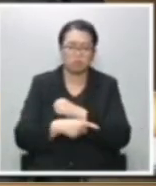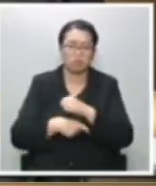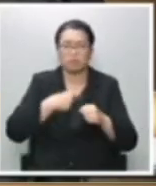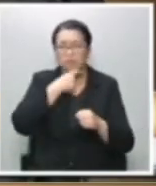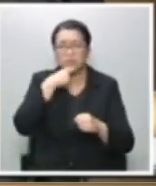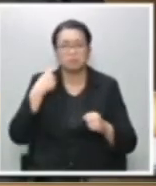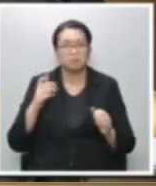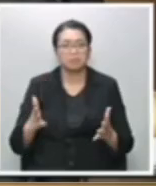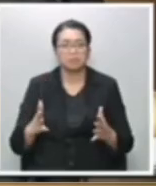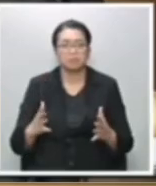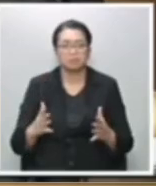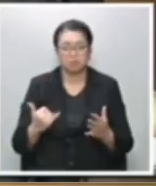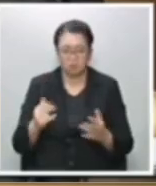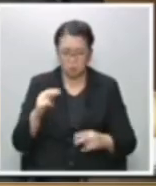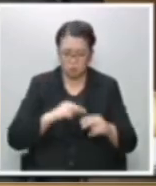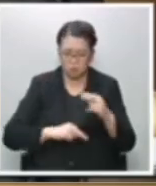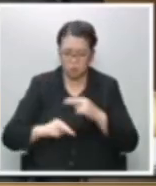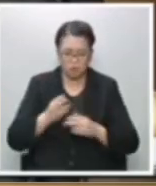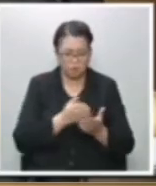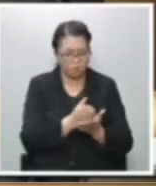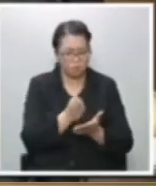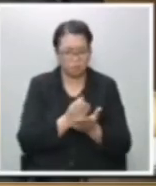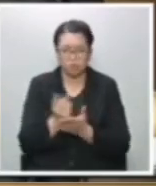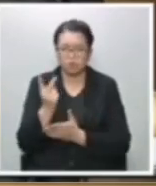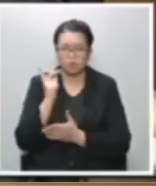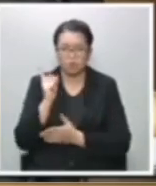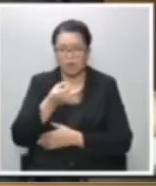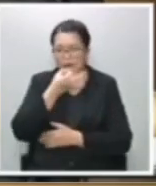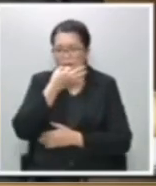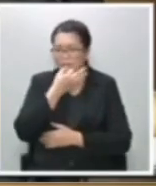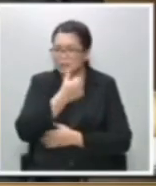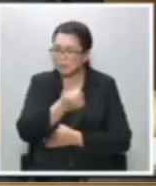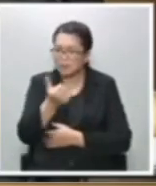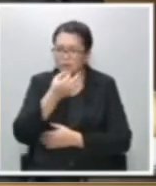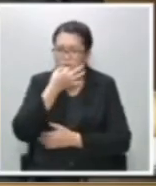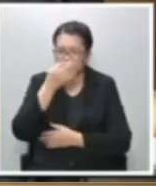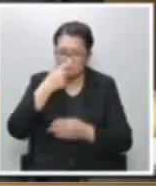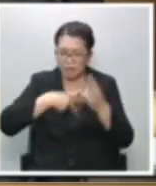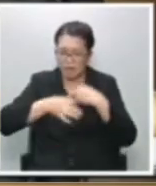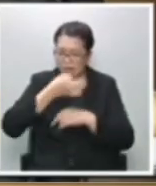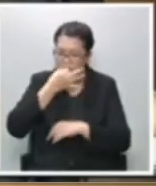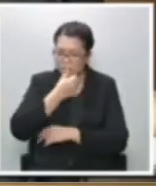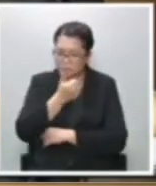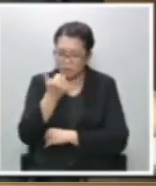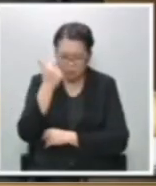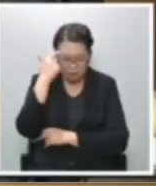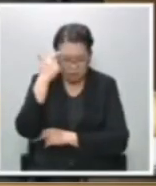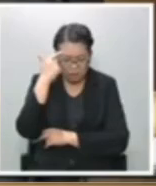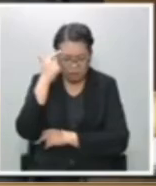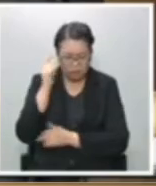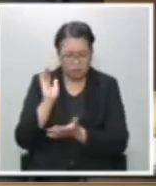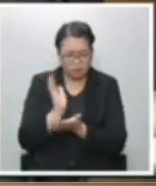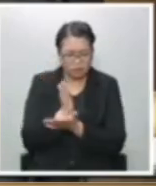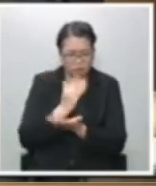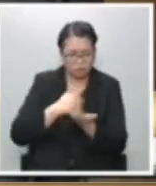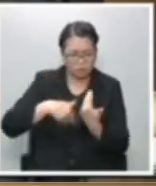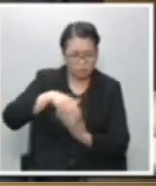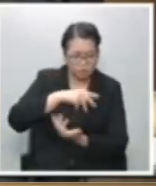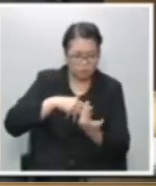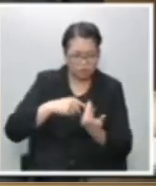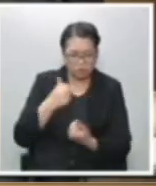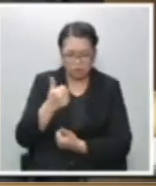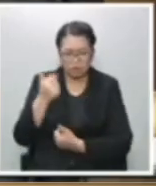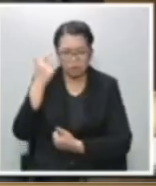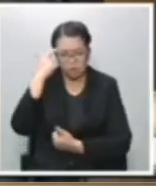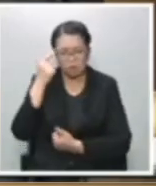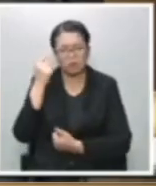ดูแลสองส่วนให้เขาประกอบอาชีพในครอบหน้าได้ในฤดูการผลิตหน้าได้กับช่วงนี้ก็จะอยู่ในรั